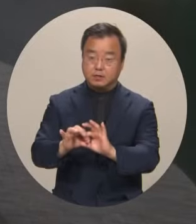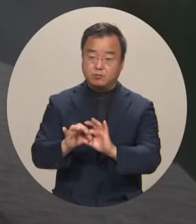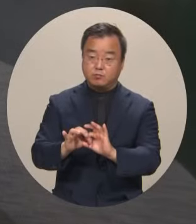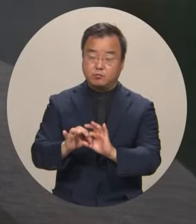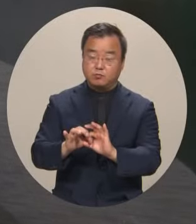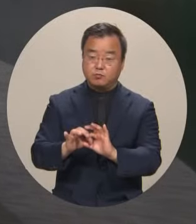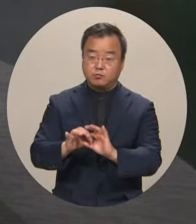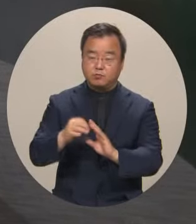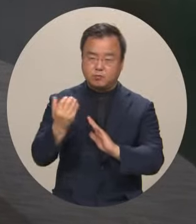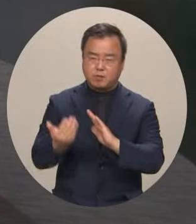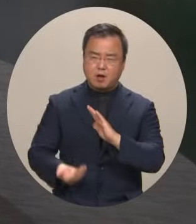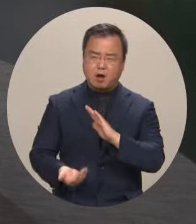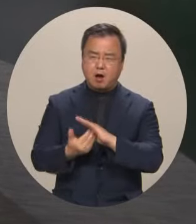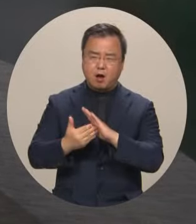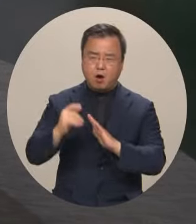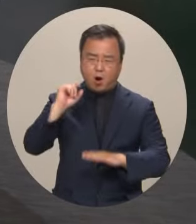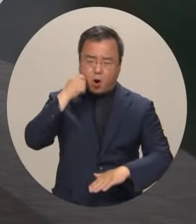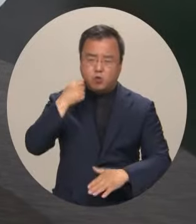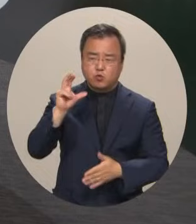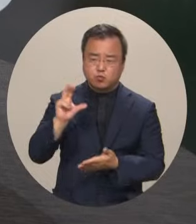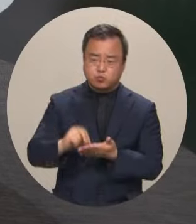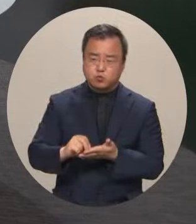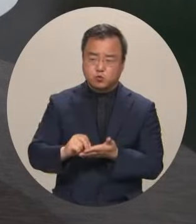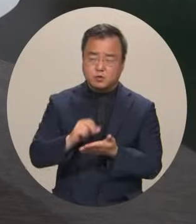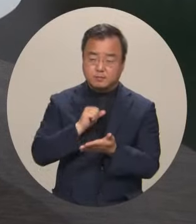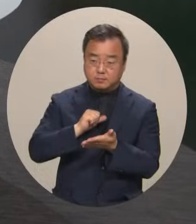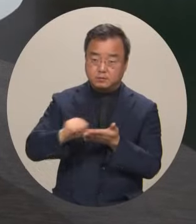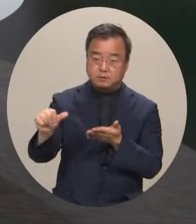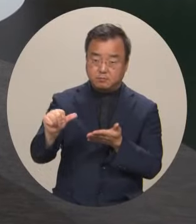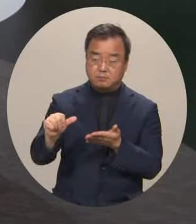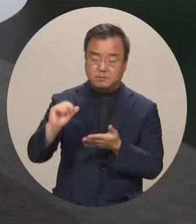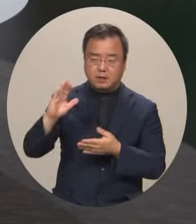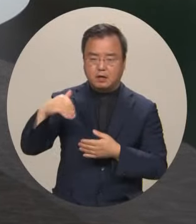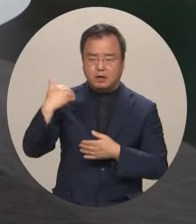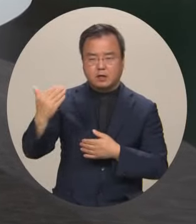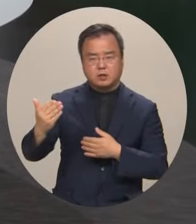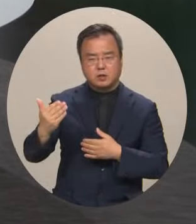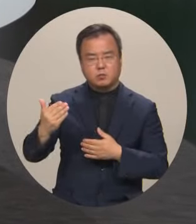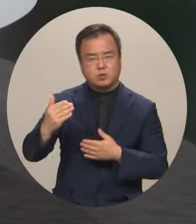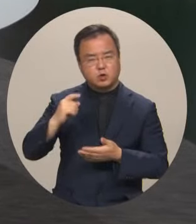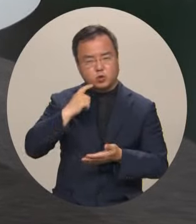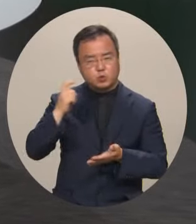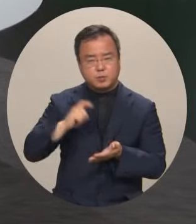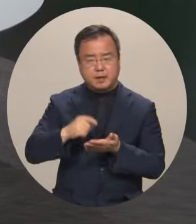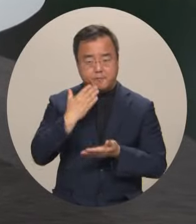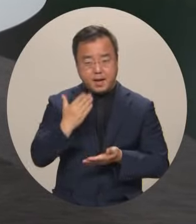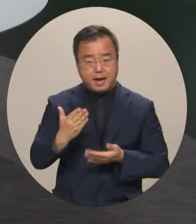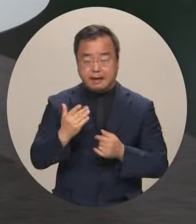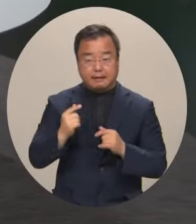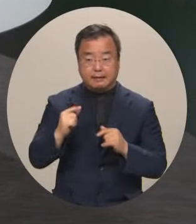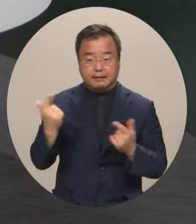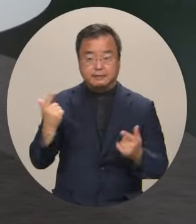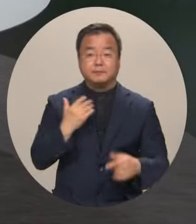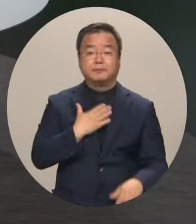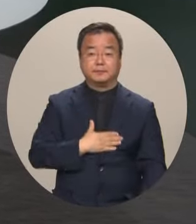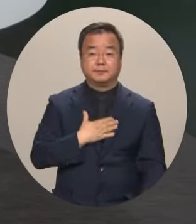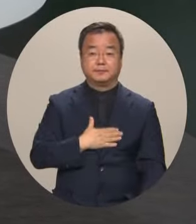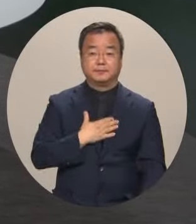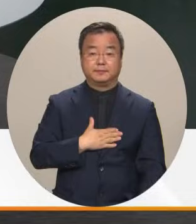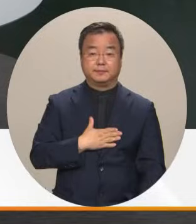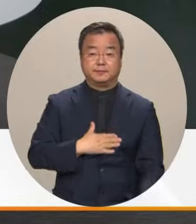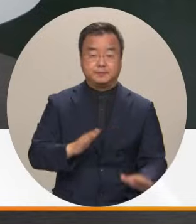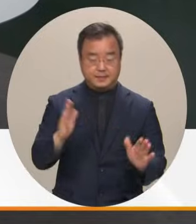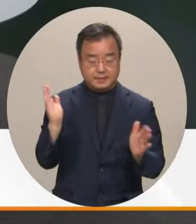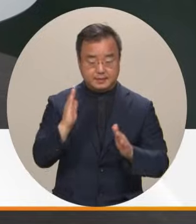기조이며 문항 이른바 킬러 문항이 빠지더라도 시험이 절대 만만하지는 않다 뭐 이기조 계속 이어지고 있는 것 같습니다 자 그렇다면